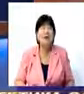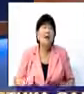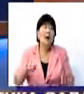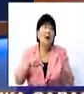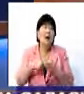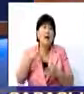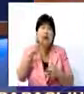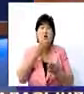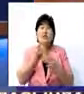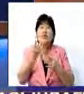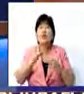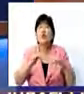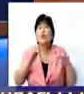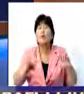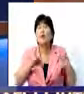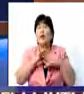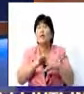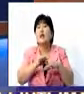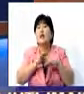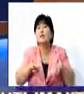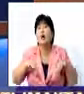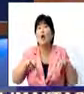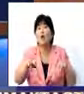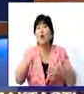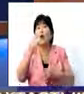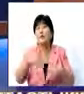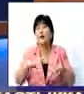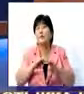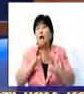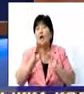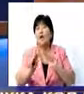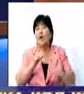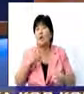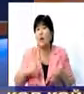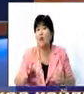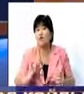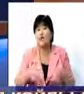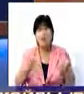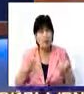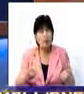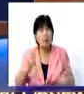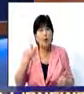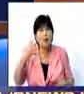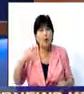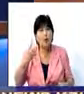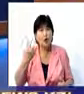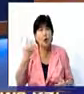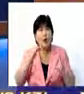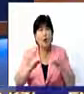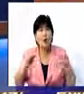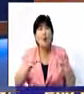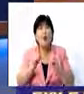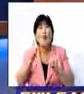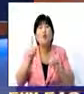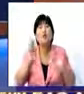Қаладағы жеке балабақшалар бүлдіршіндерді тасымалдайтын көліктерді талапқа сай жабдықтауға асығар емес. Бүгінде 121 бөбекжайдың